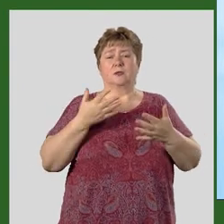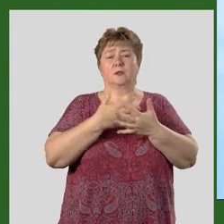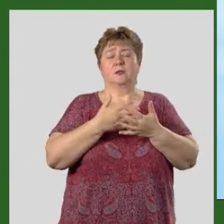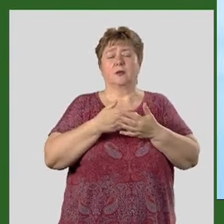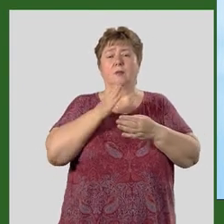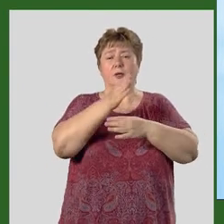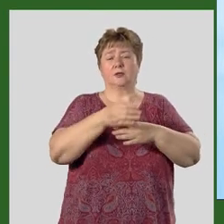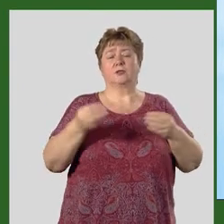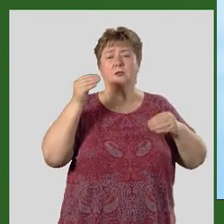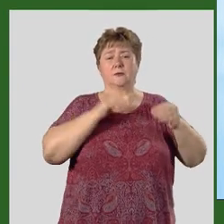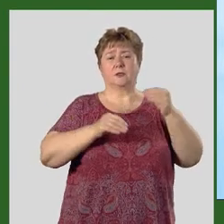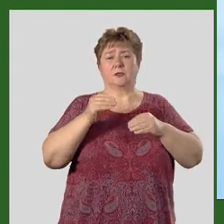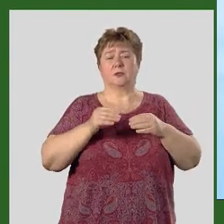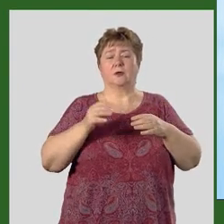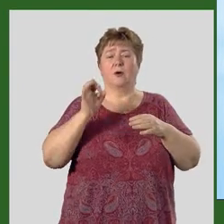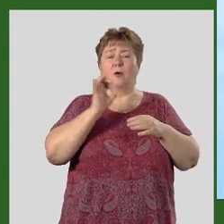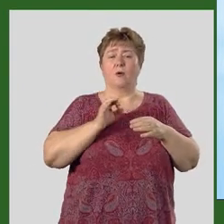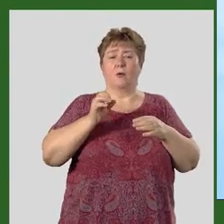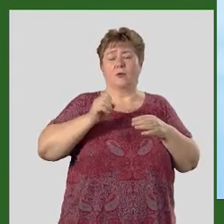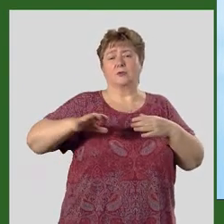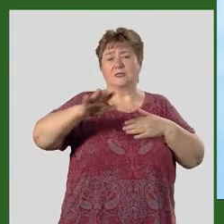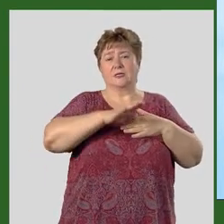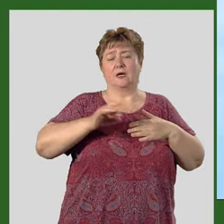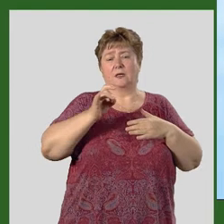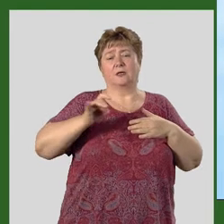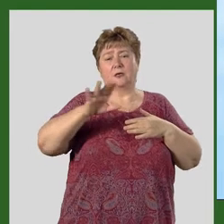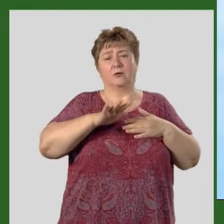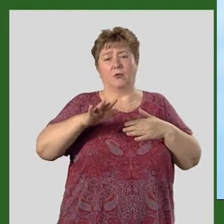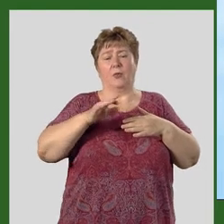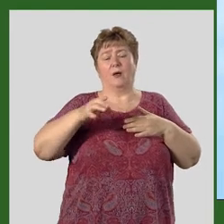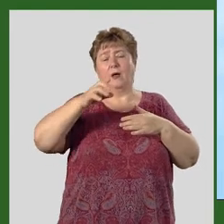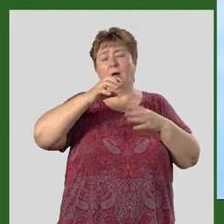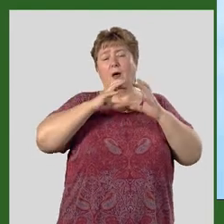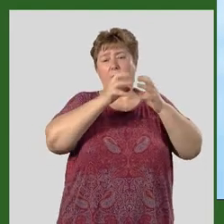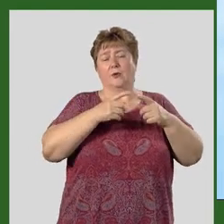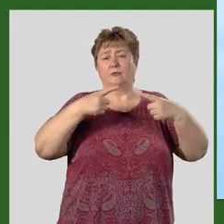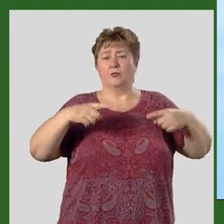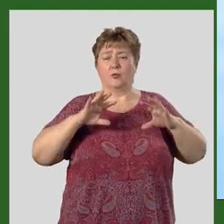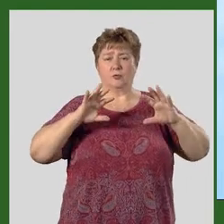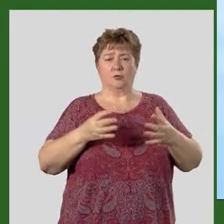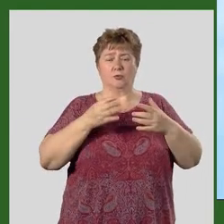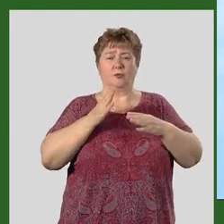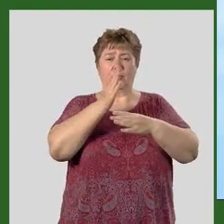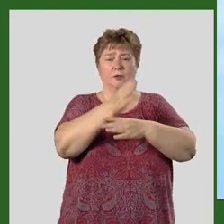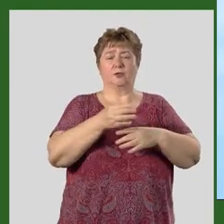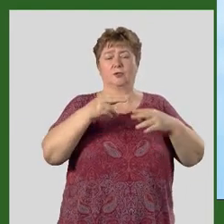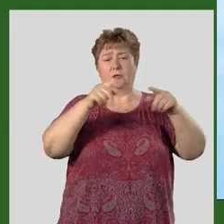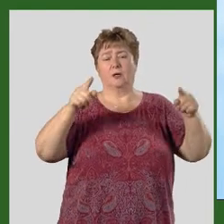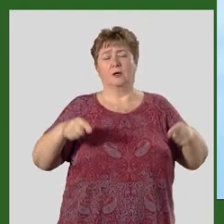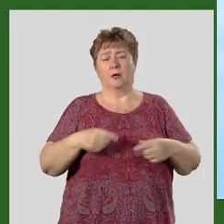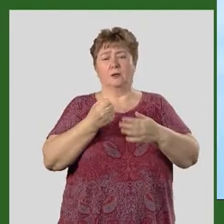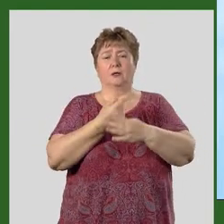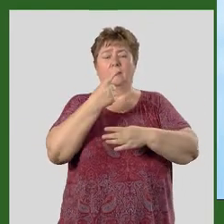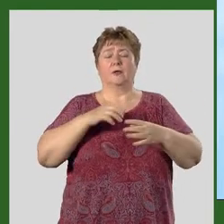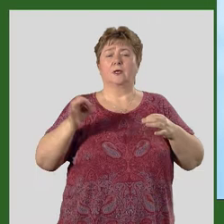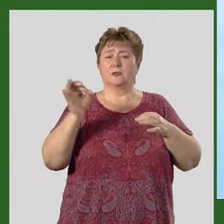политического содержания о странах, регионах мира. Но в любом случае политическая карта